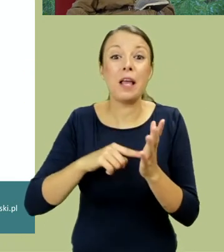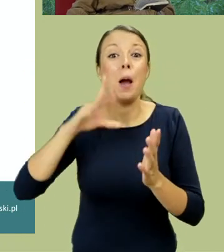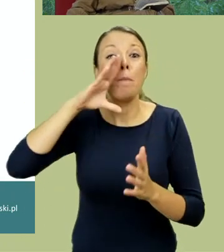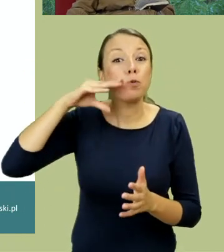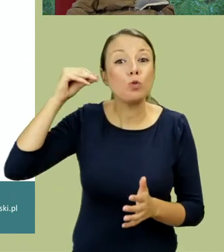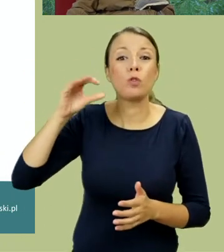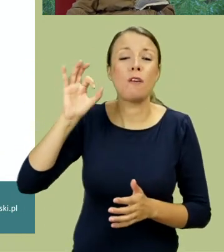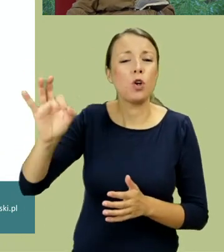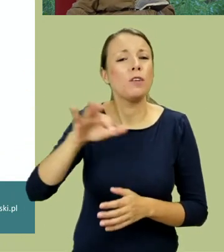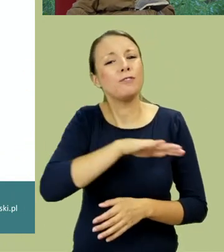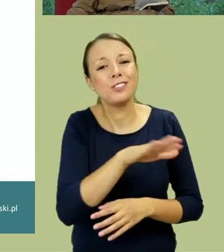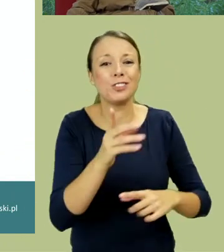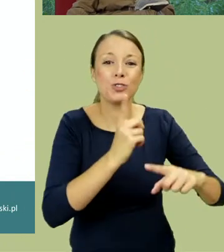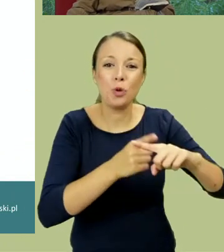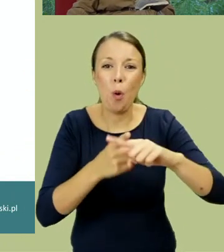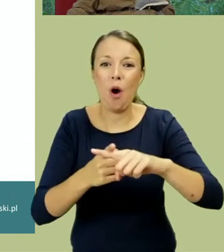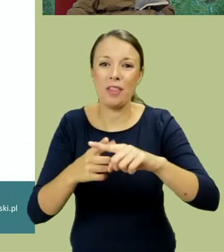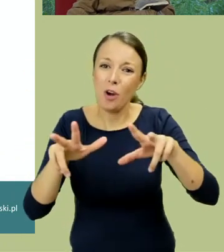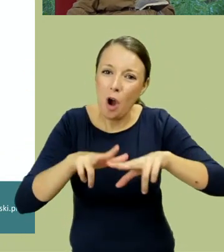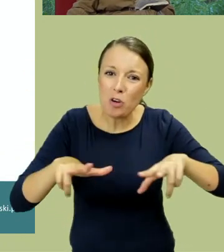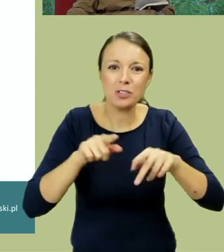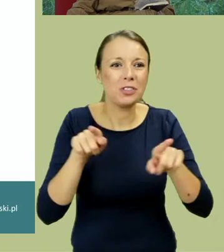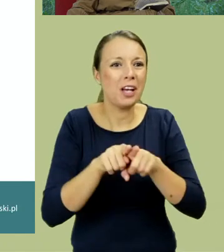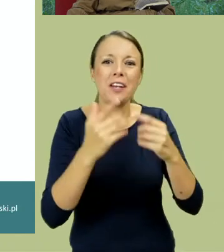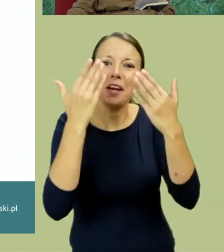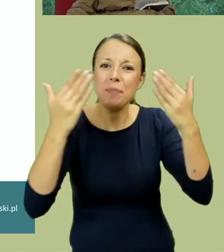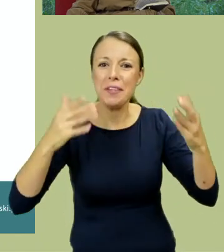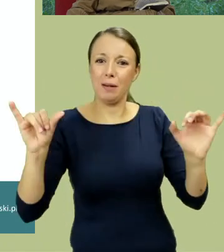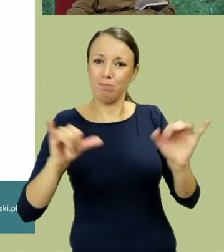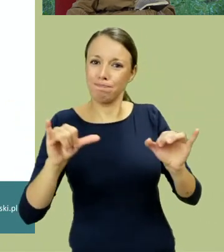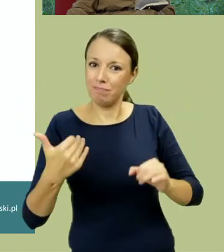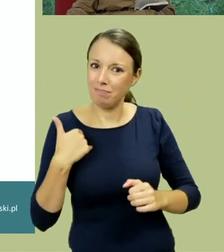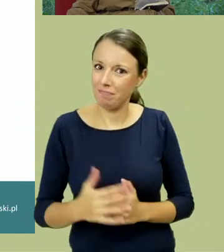wszystkich członków swojej rodziny i również imieniny